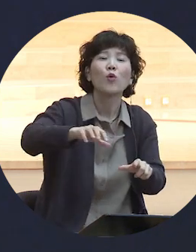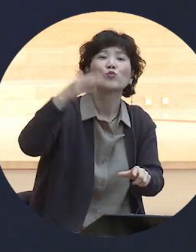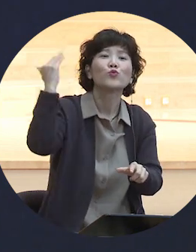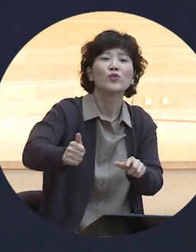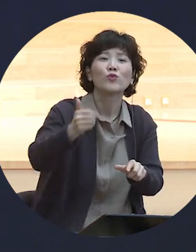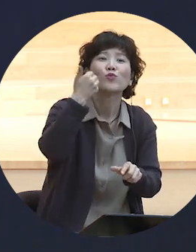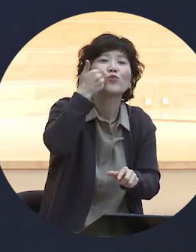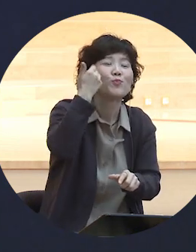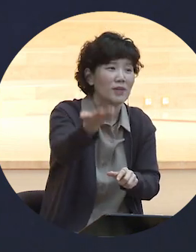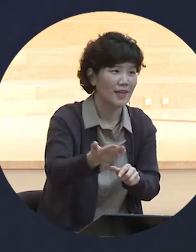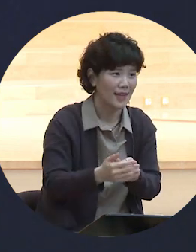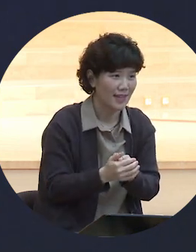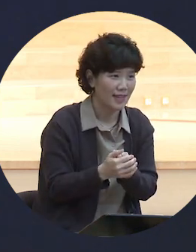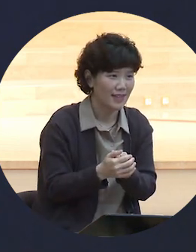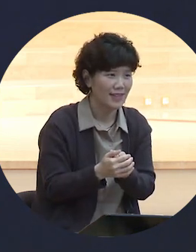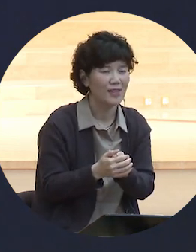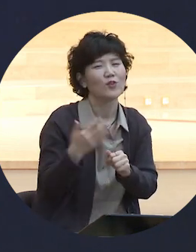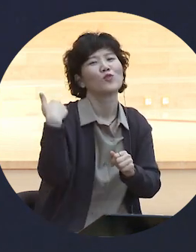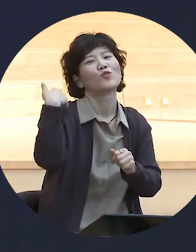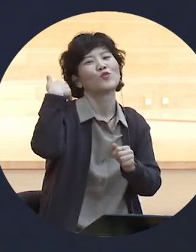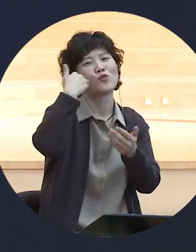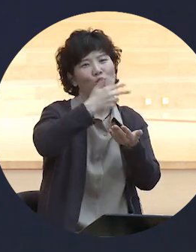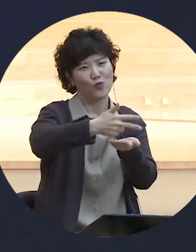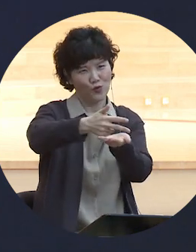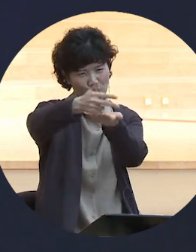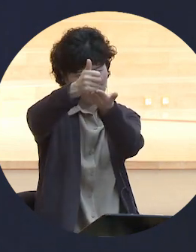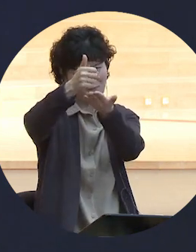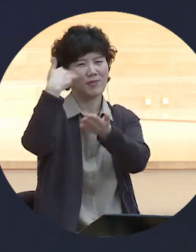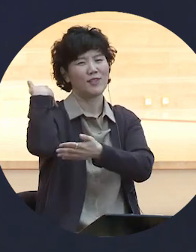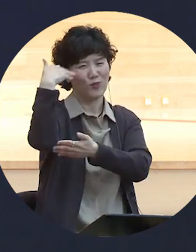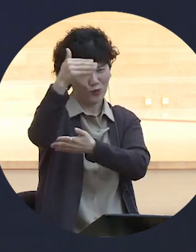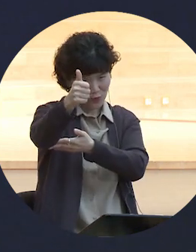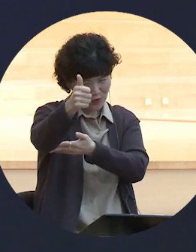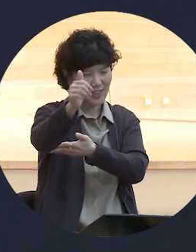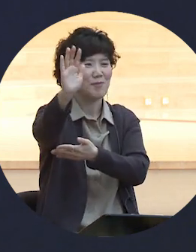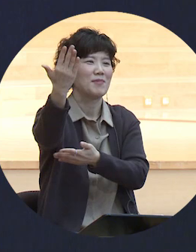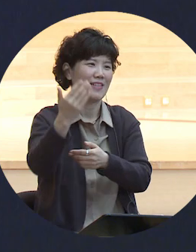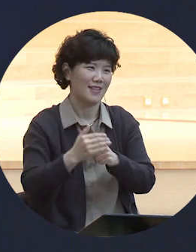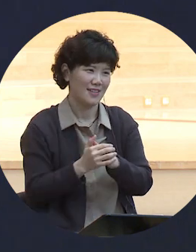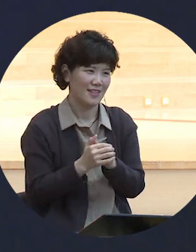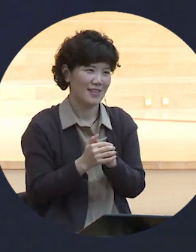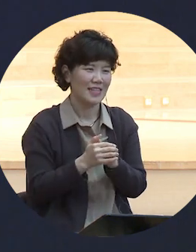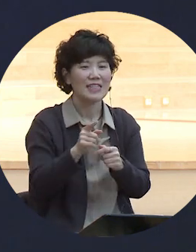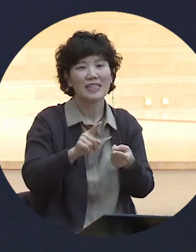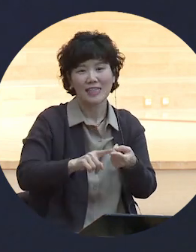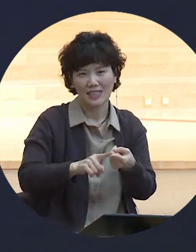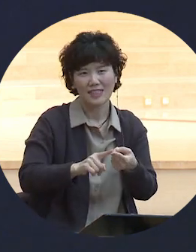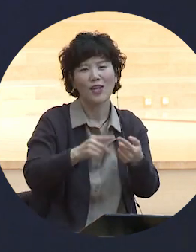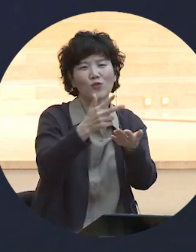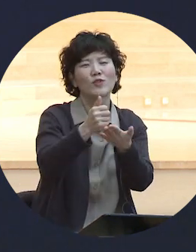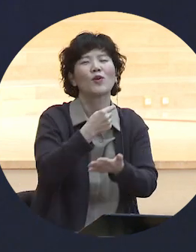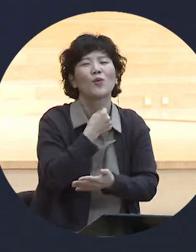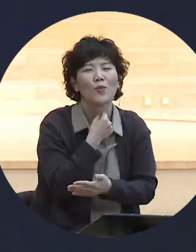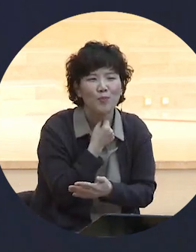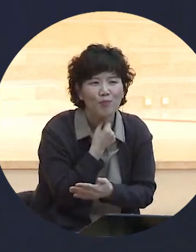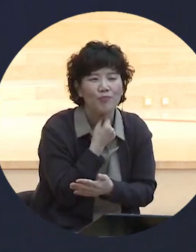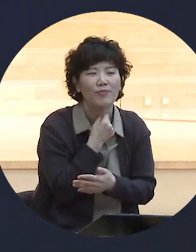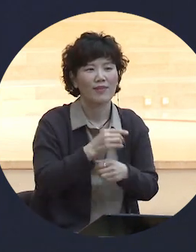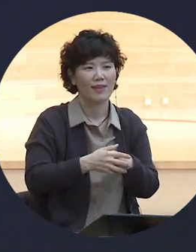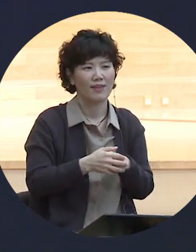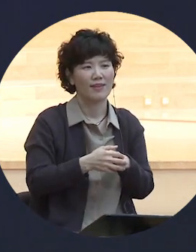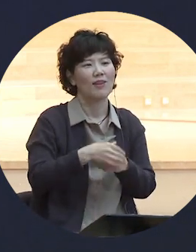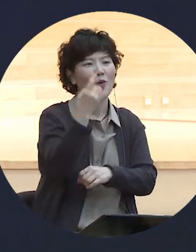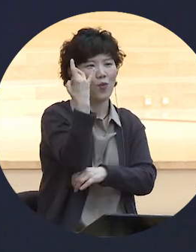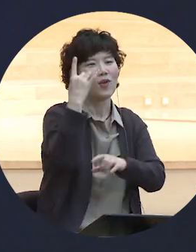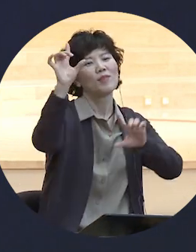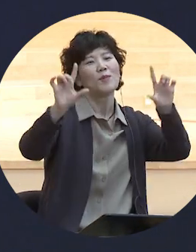주인이신가? 주님이 주인이신 줄 믿습니다. 이게 바로 주님이 원하셨던